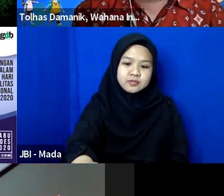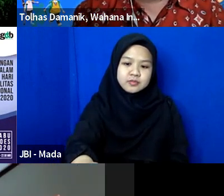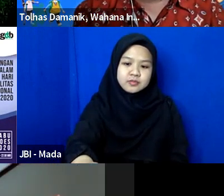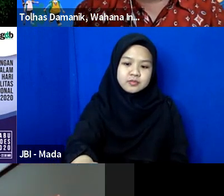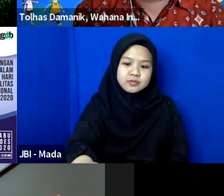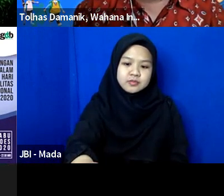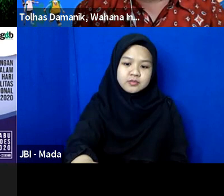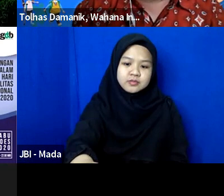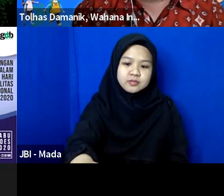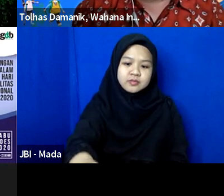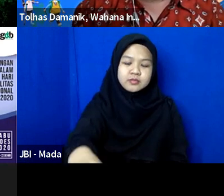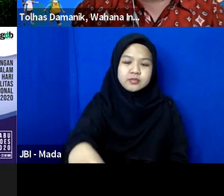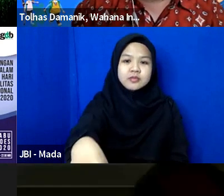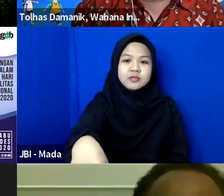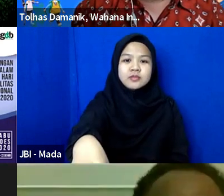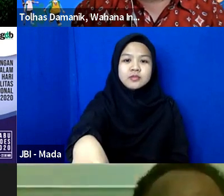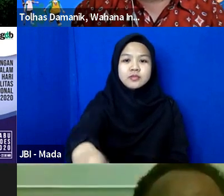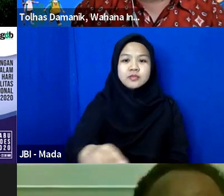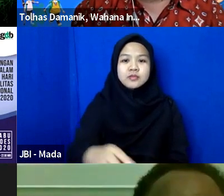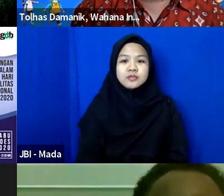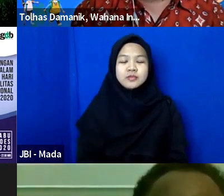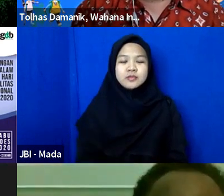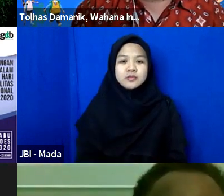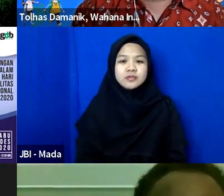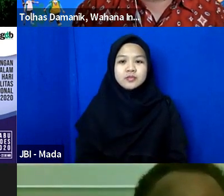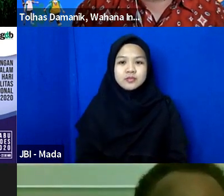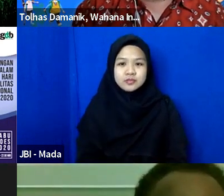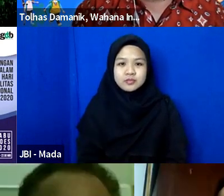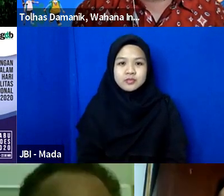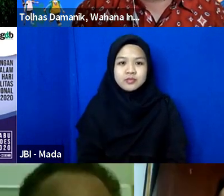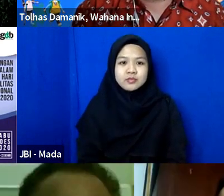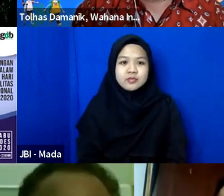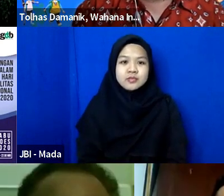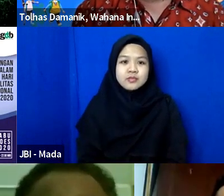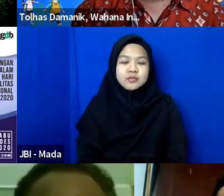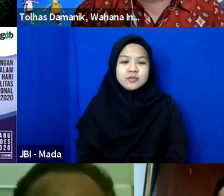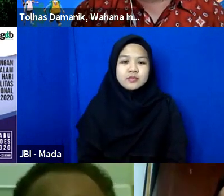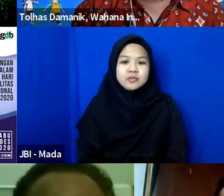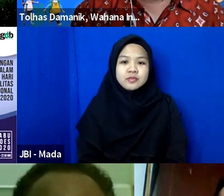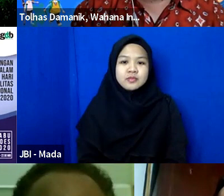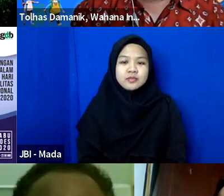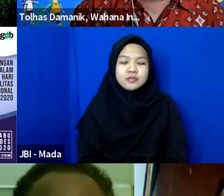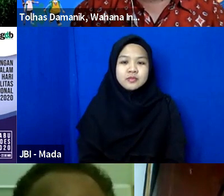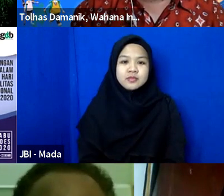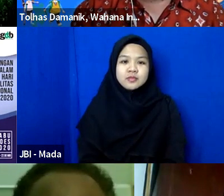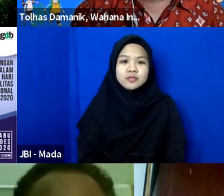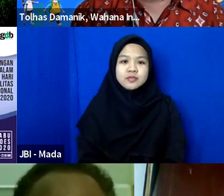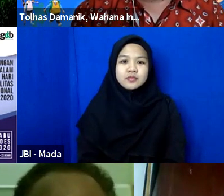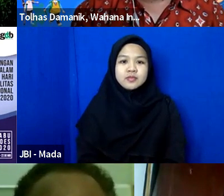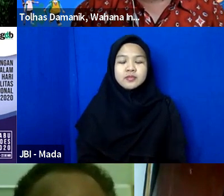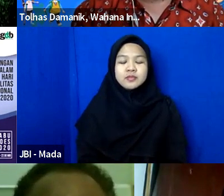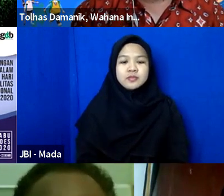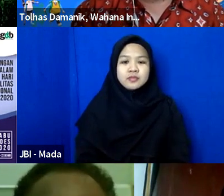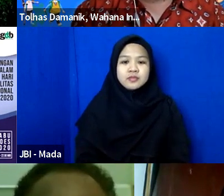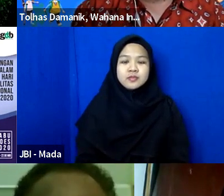Pak Joni miyot om kalau sudah terdengar Oh